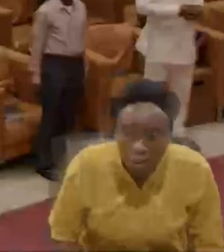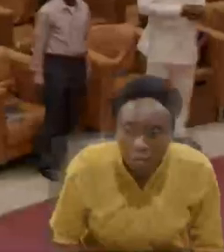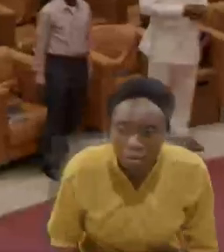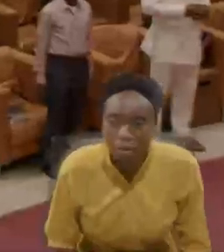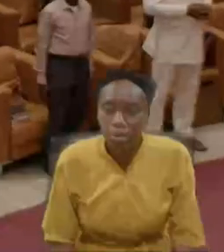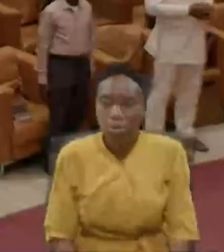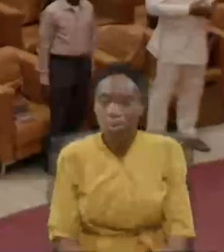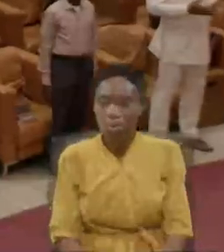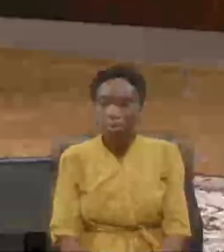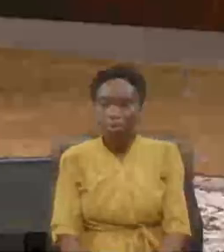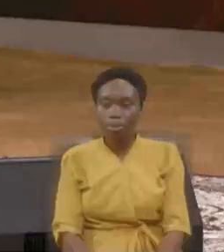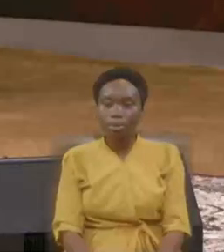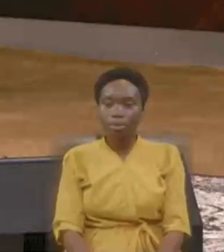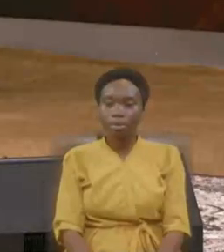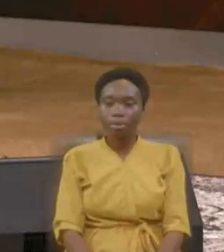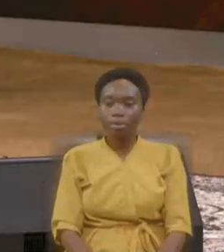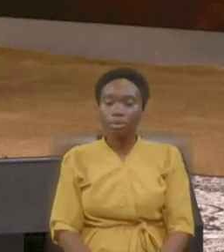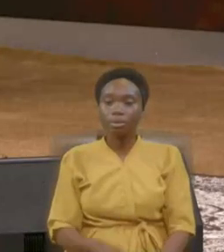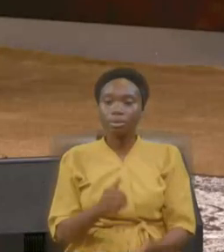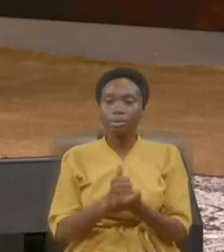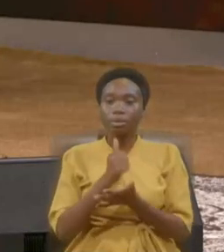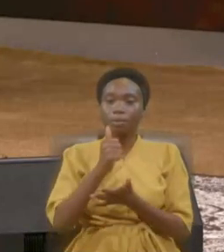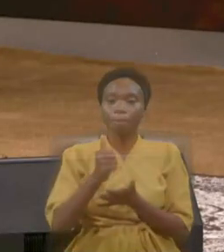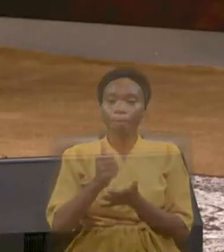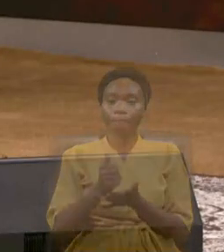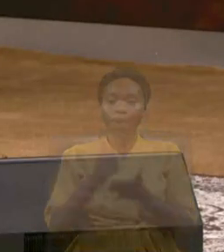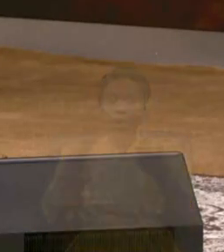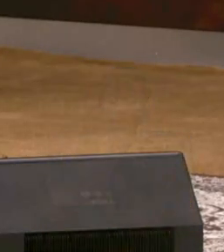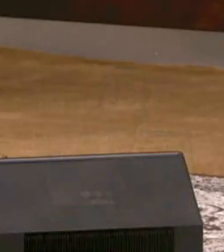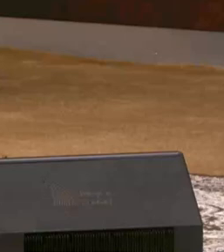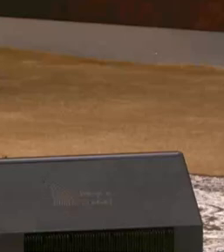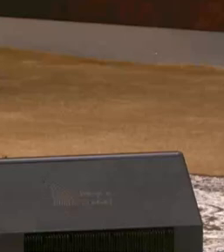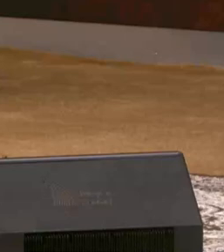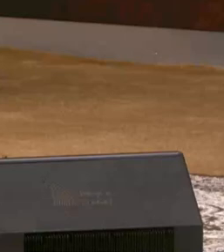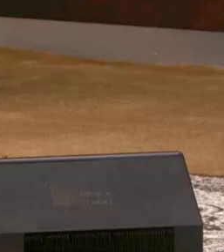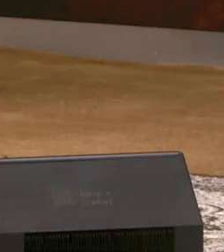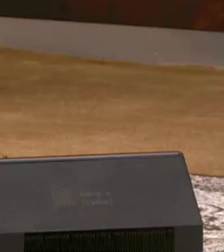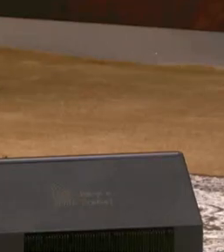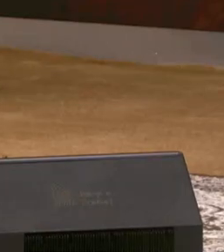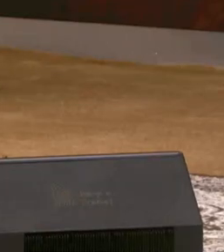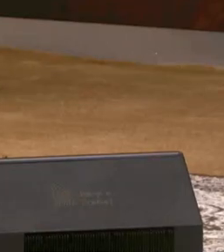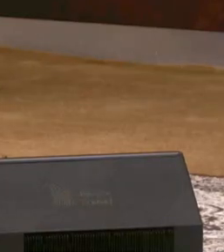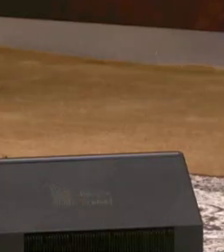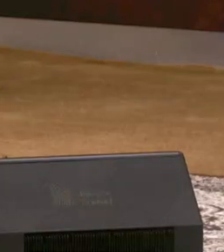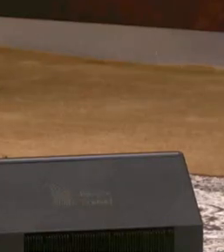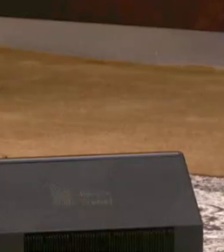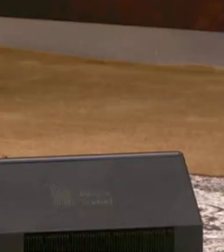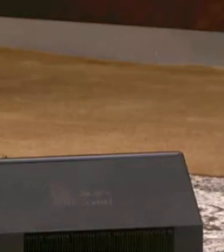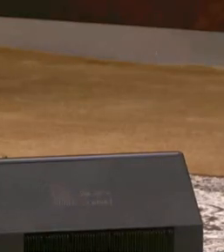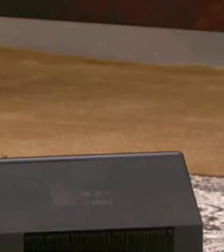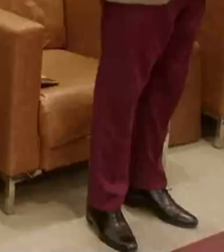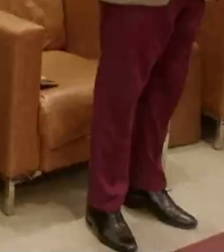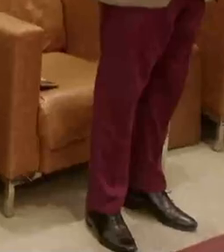et que tout le monde dise Amen. Vous êtes les bienvenus à notre étude biblique de